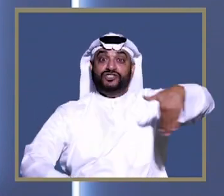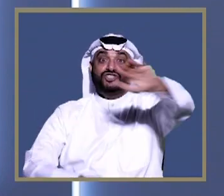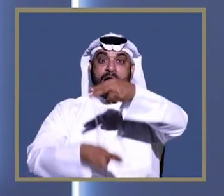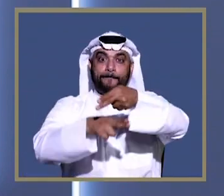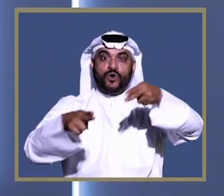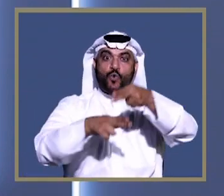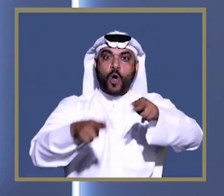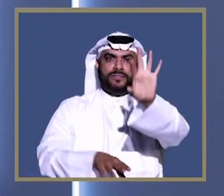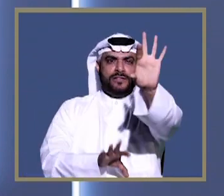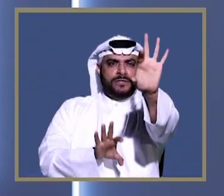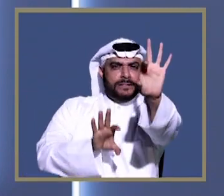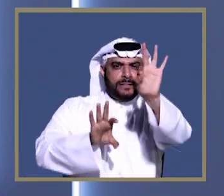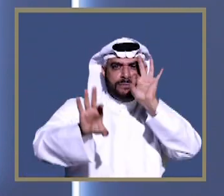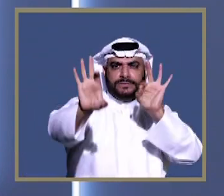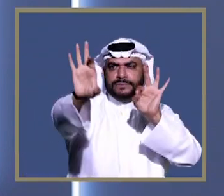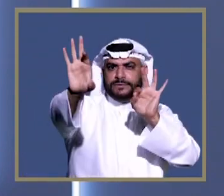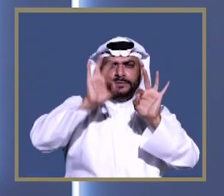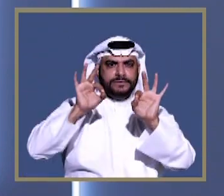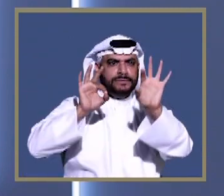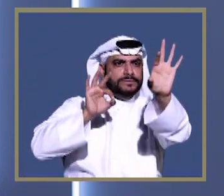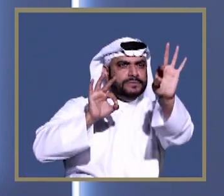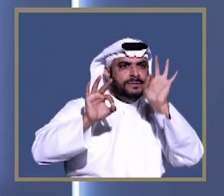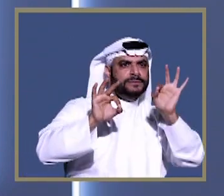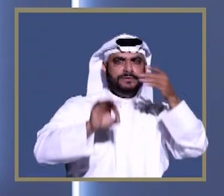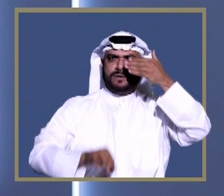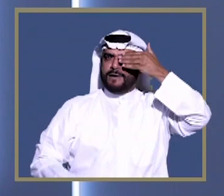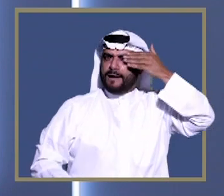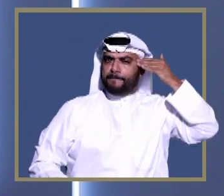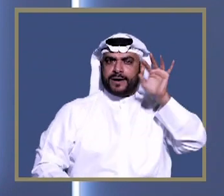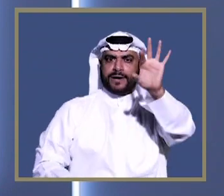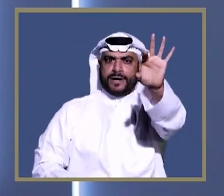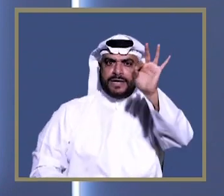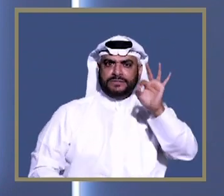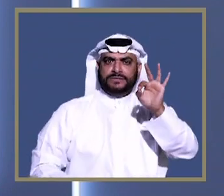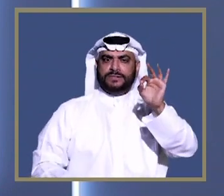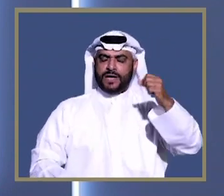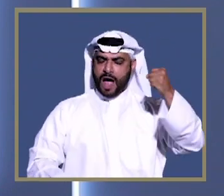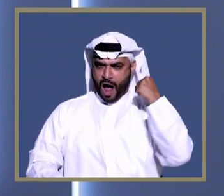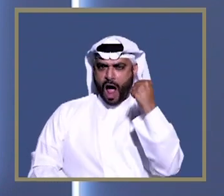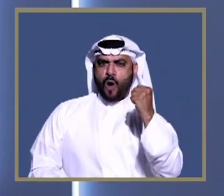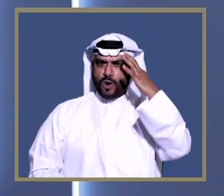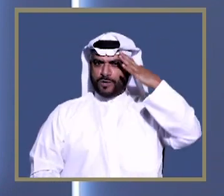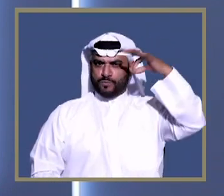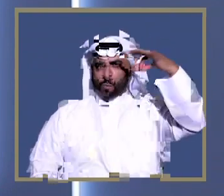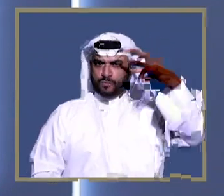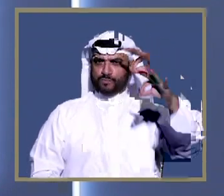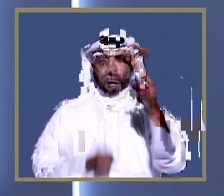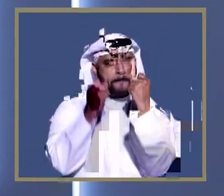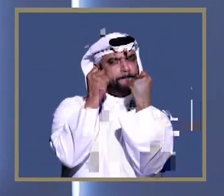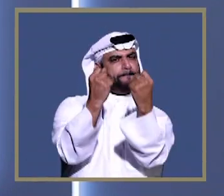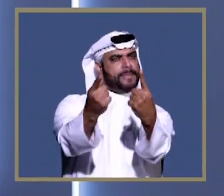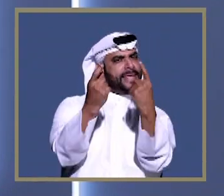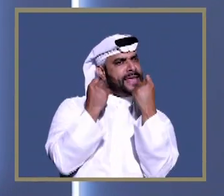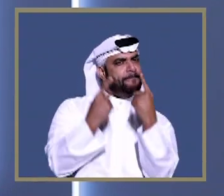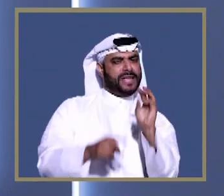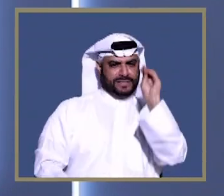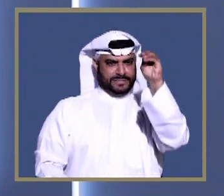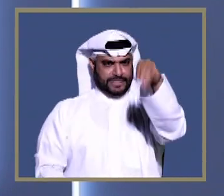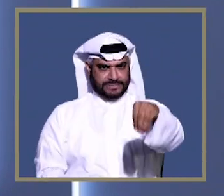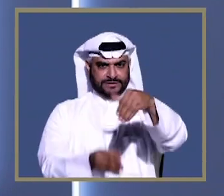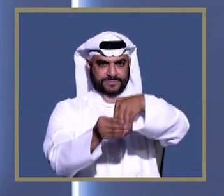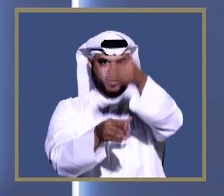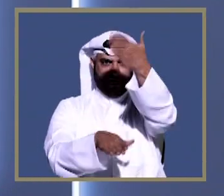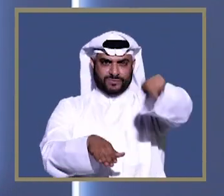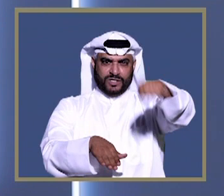الكويتي بأن يحسن الاختيار وأن يعطي فرصة إلى الكفاءات وإلى الويوه اللي فعلا قاعد نشوف